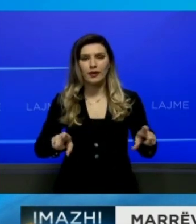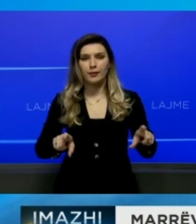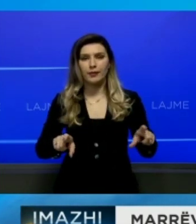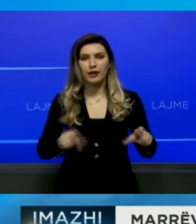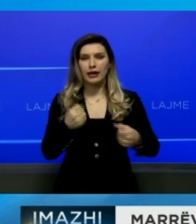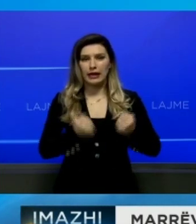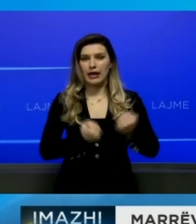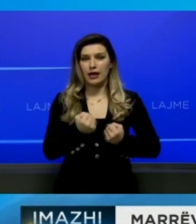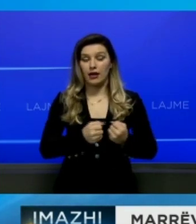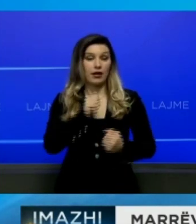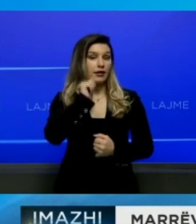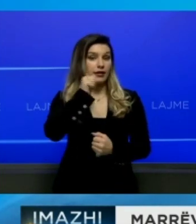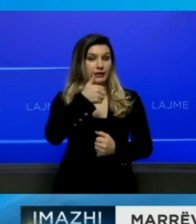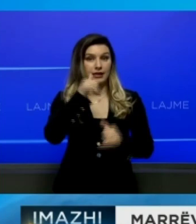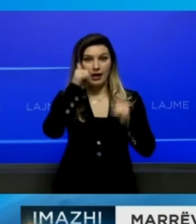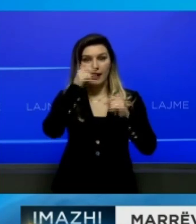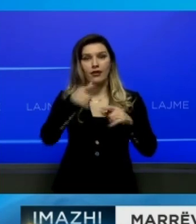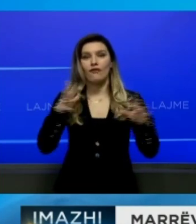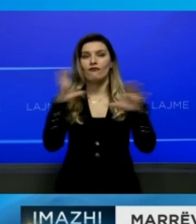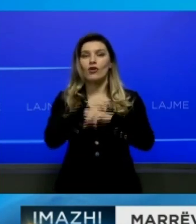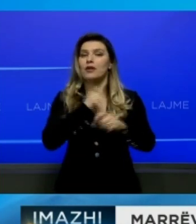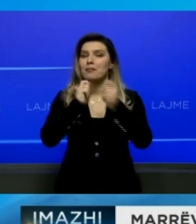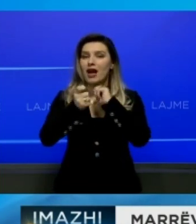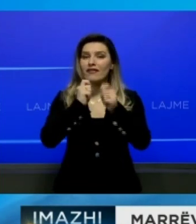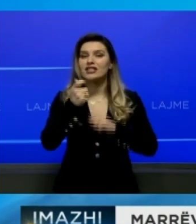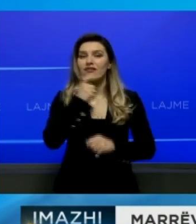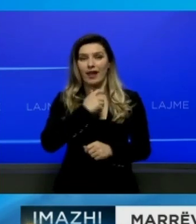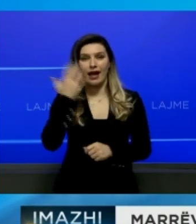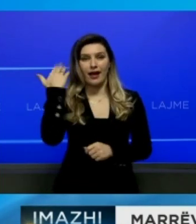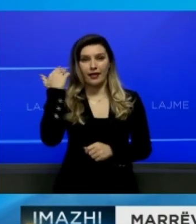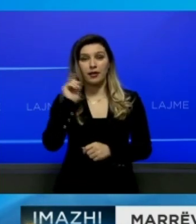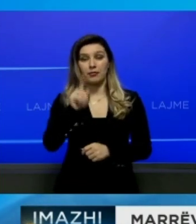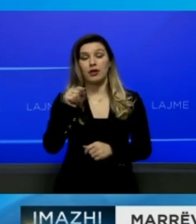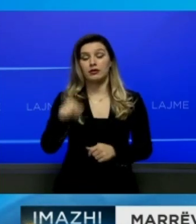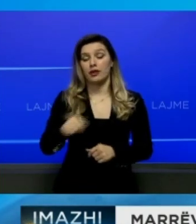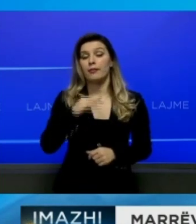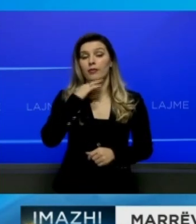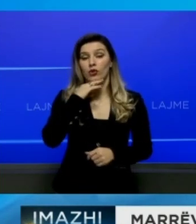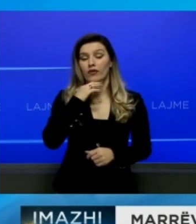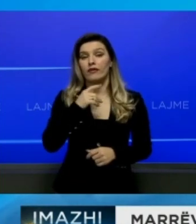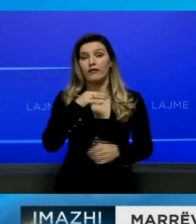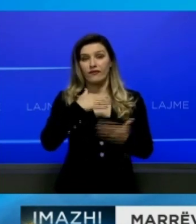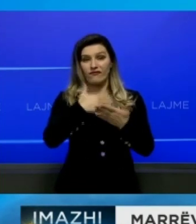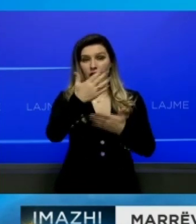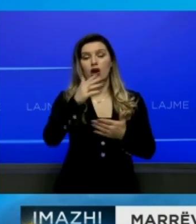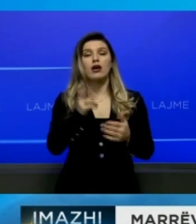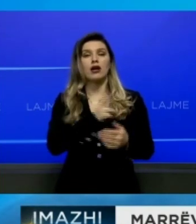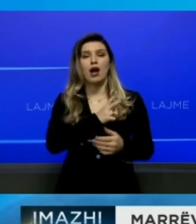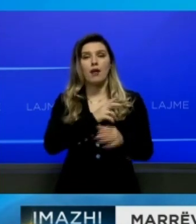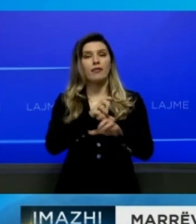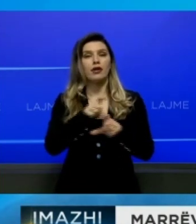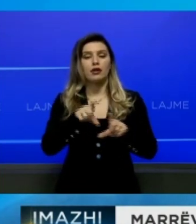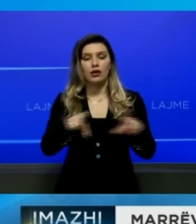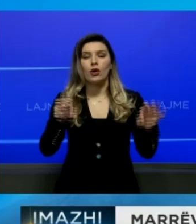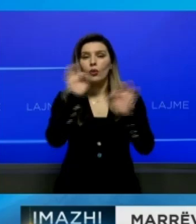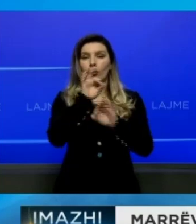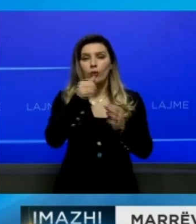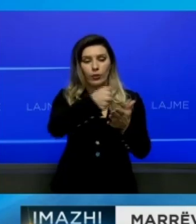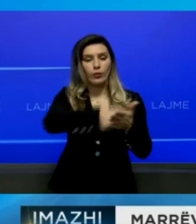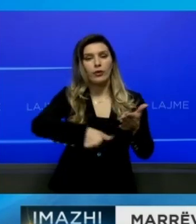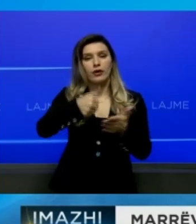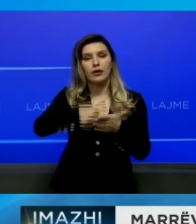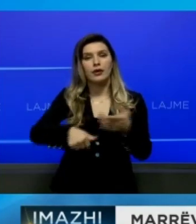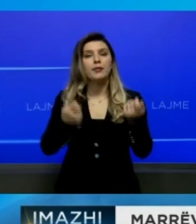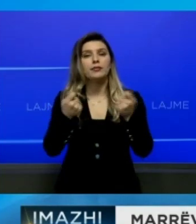e Serbisë për targat, e pavarësisht kësaj në veri ende qarkullojnë vetura që nuk e respektojnë marrëveshjen duke mos i vendosur letrën